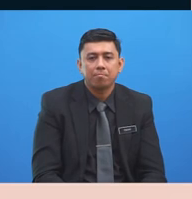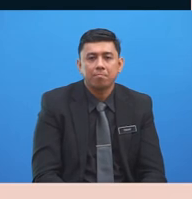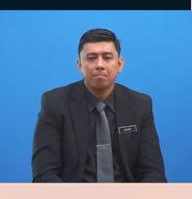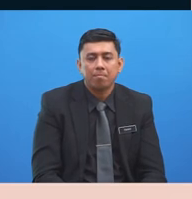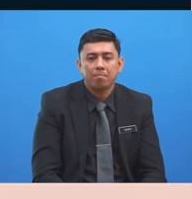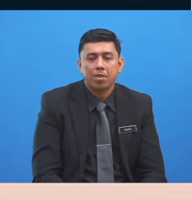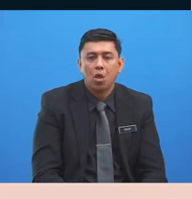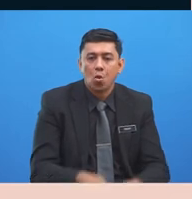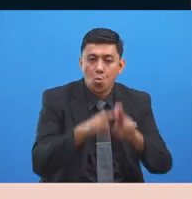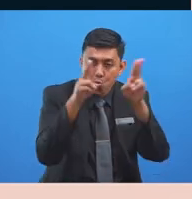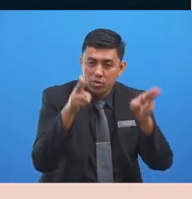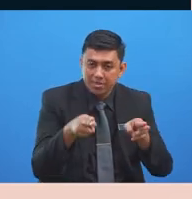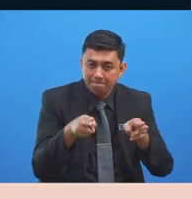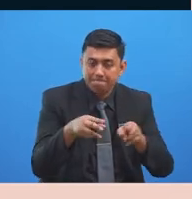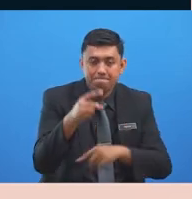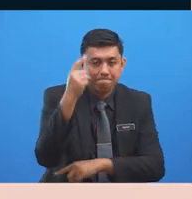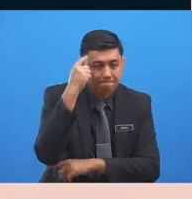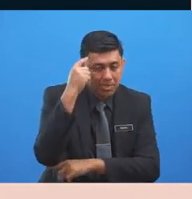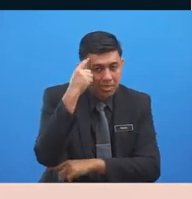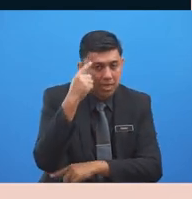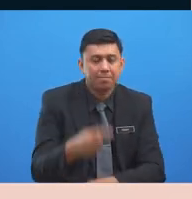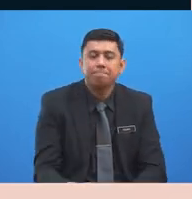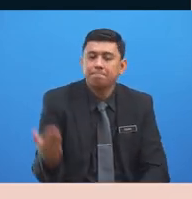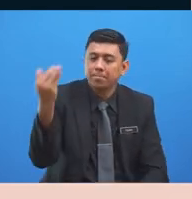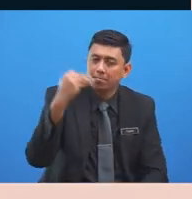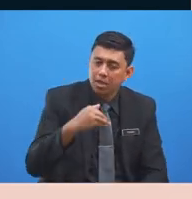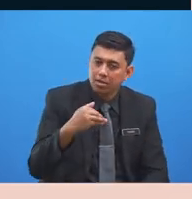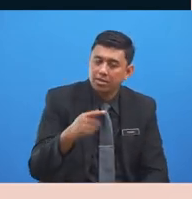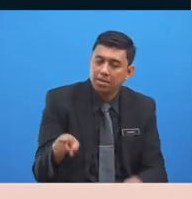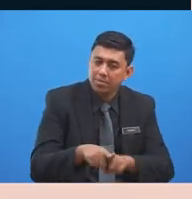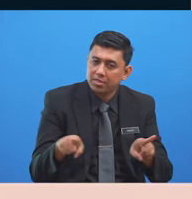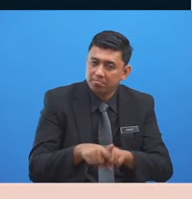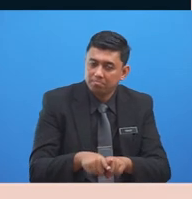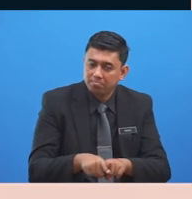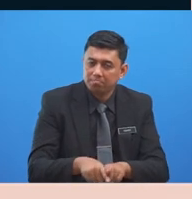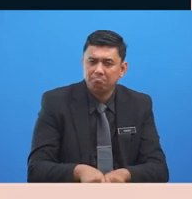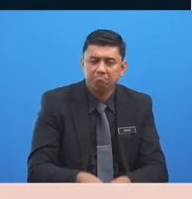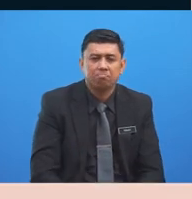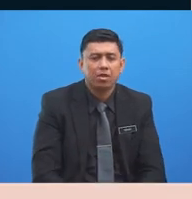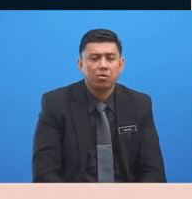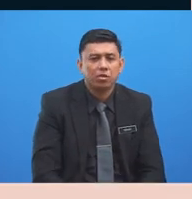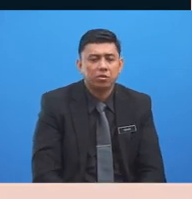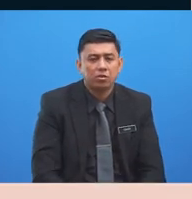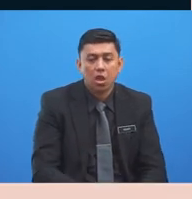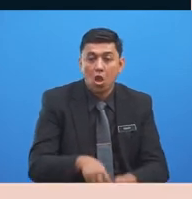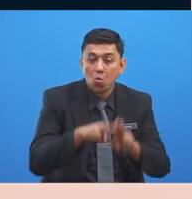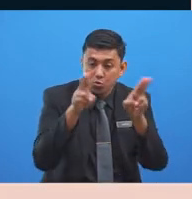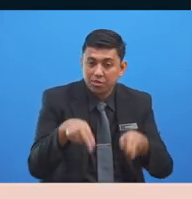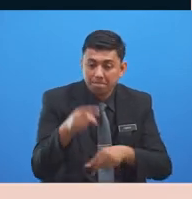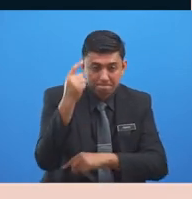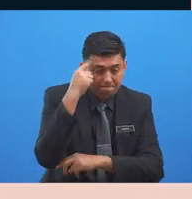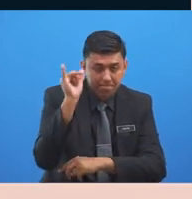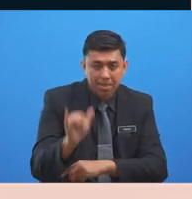ke segmen uji minda. Mari kita bersama-sama menyelesaikan uji